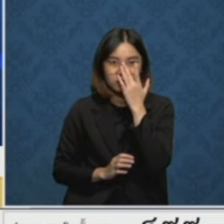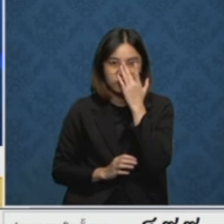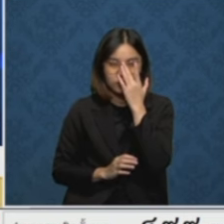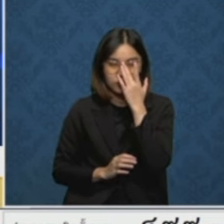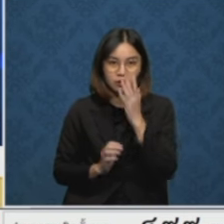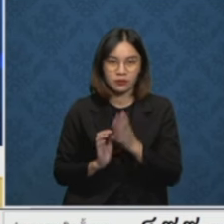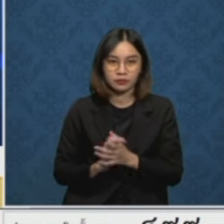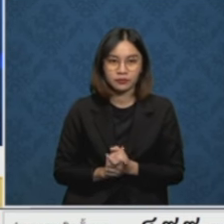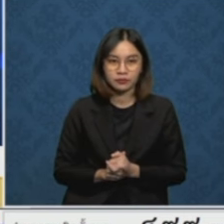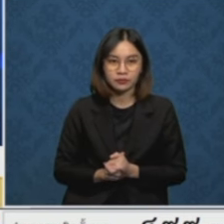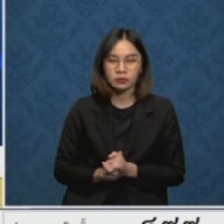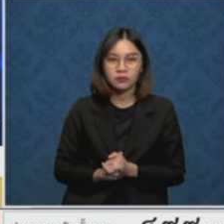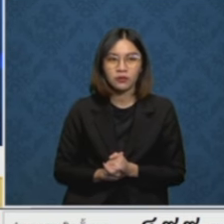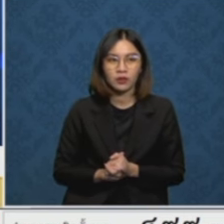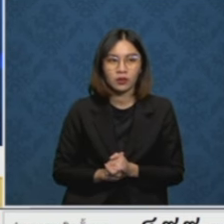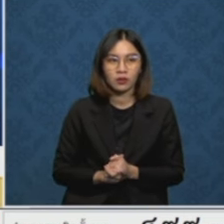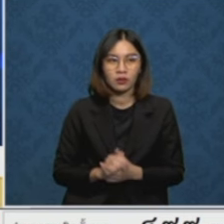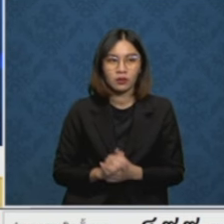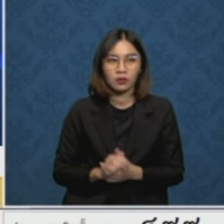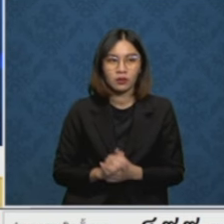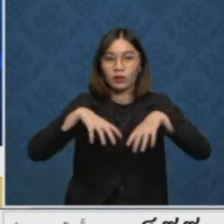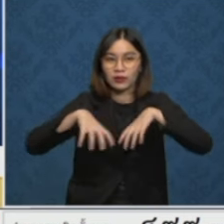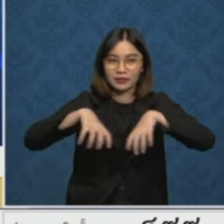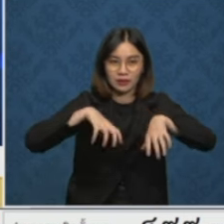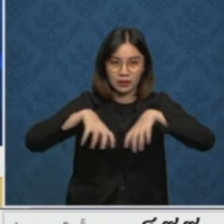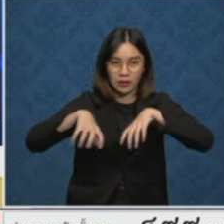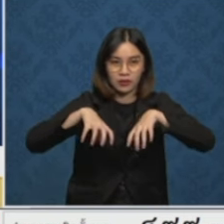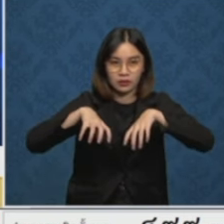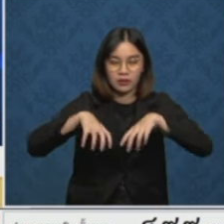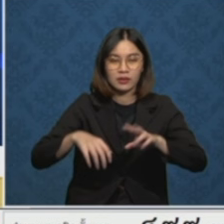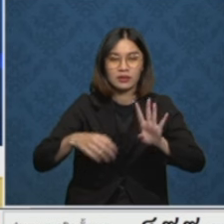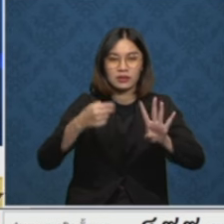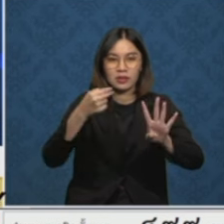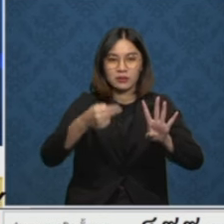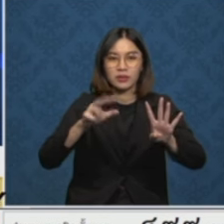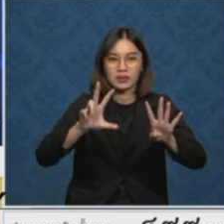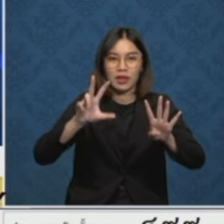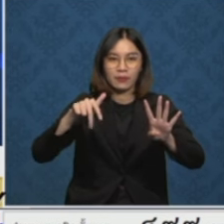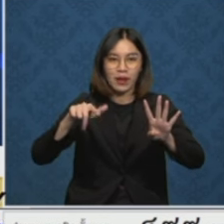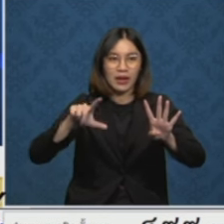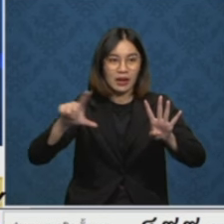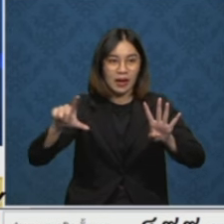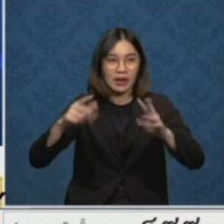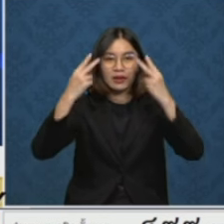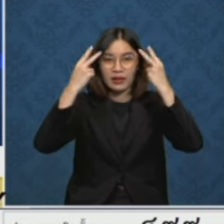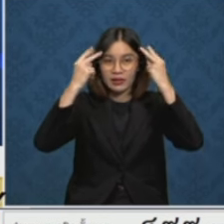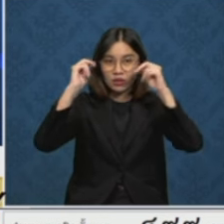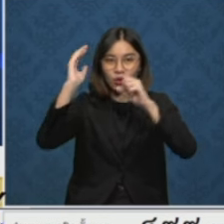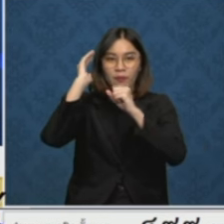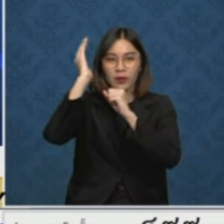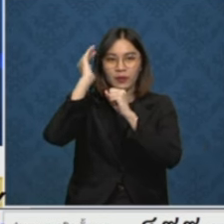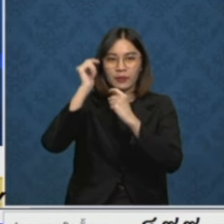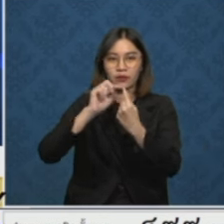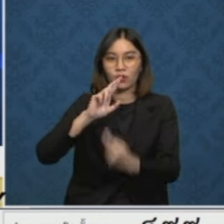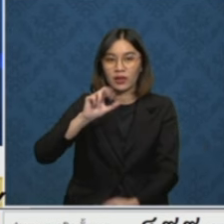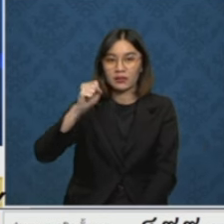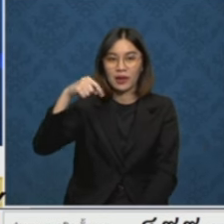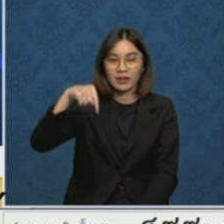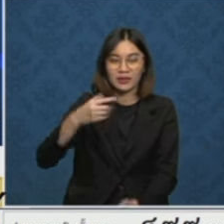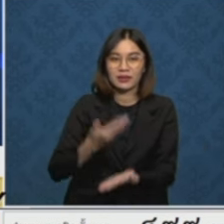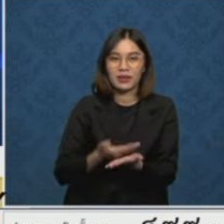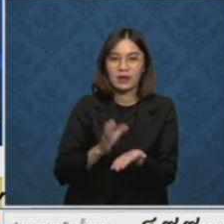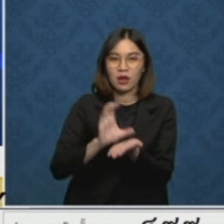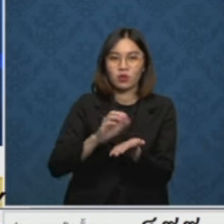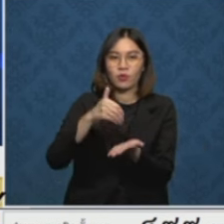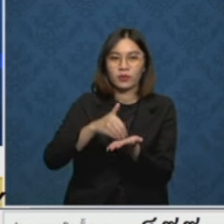นอกจากนี้ค่ะในส่วนของการบริหารจัดการนะคะ 43,000 ล้านนะคะที่นายกได้มายืนยันกับในสภาบอกว่าจะใช้งบกลางเงินส